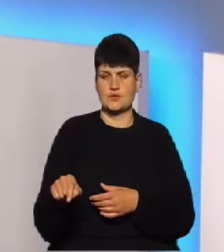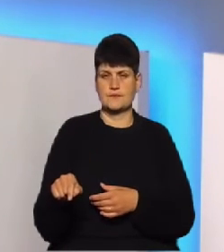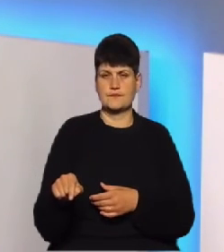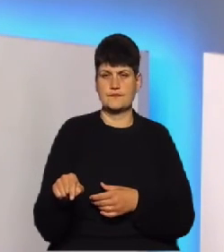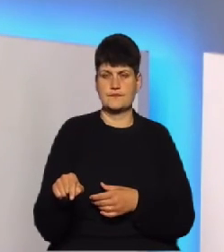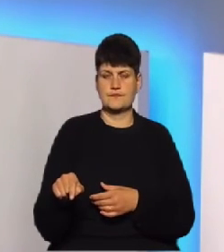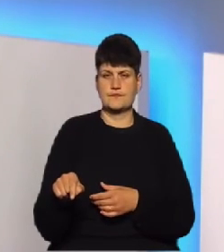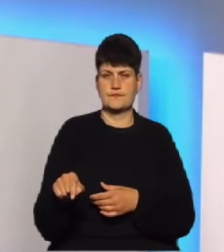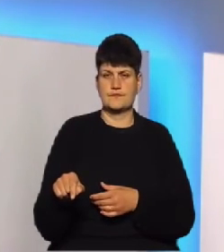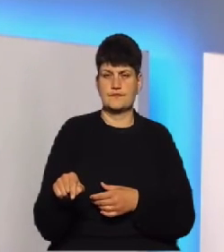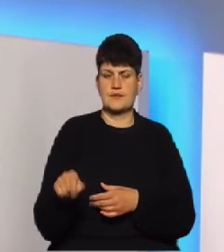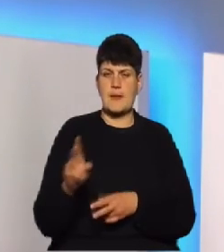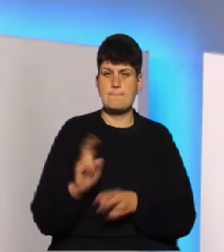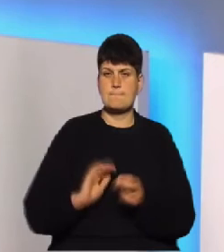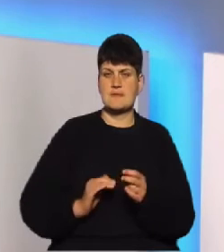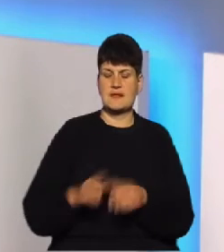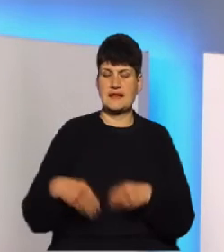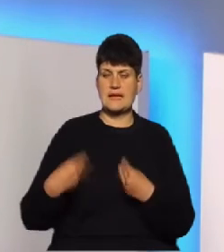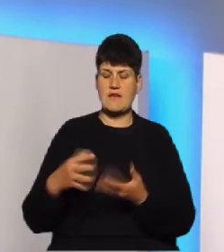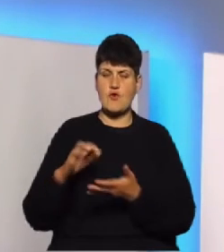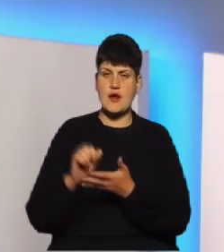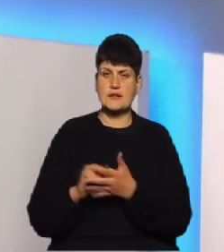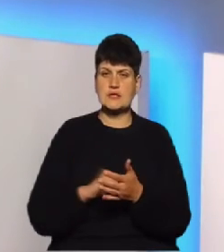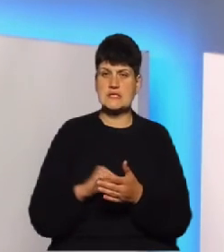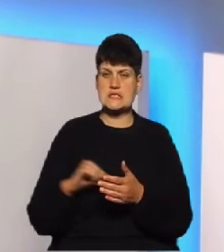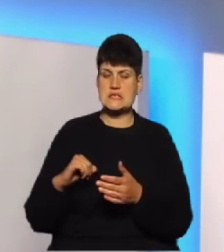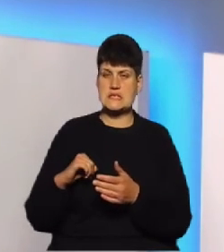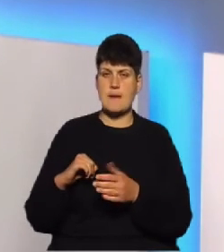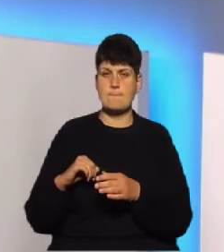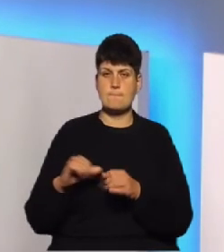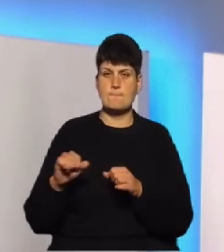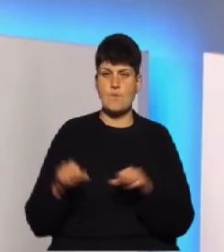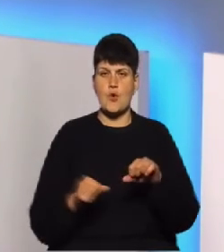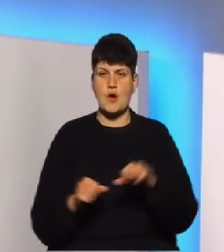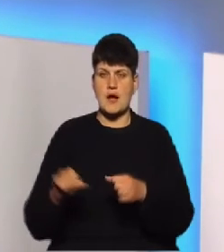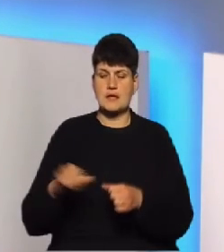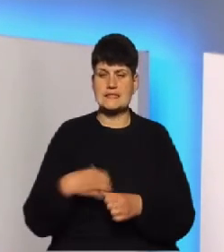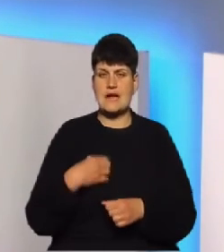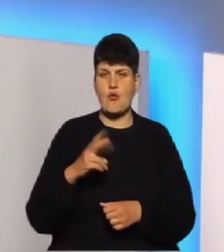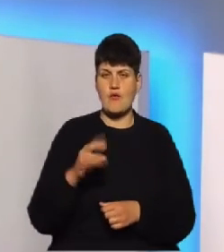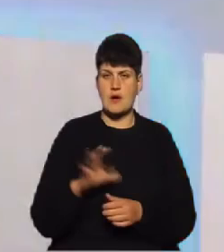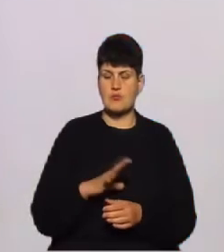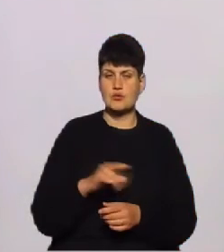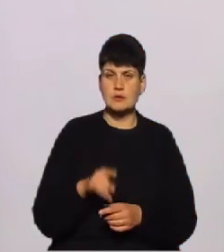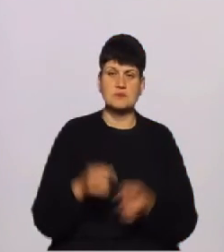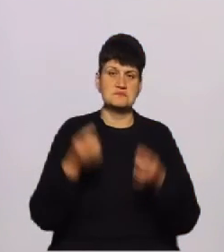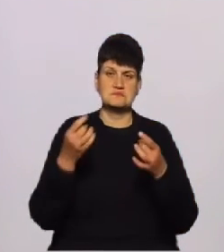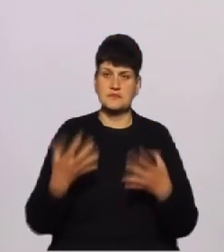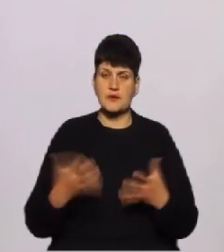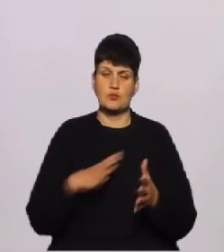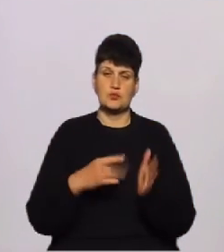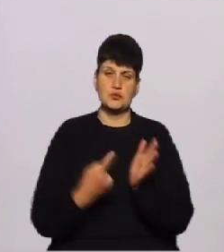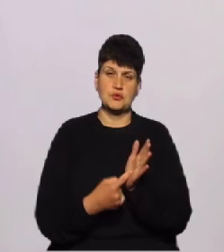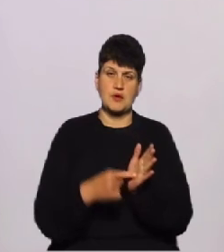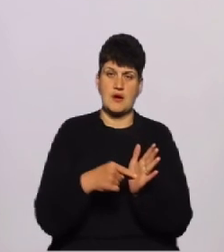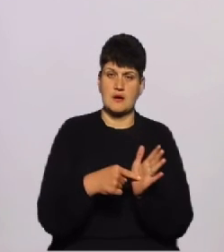на підприємці, який дає в оренду ці самокати, їх страхувати, було б все значно простіше. Тому, напевно, якщо б було доведено про те, що це,